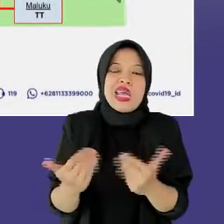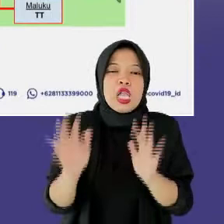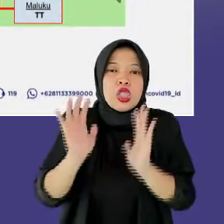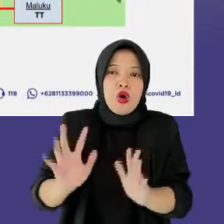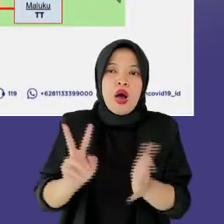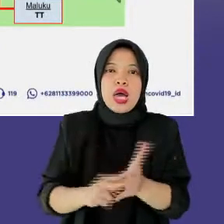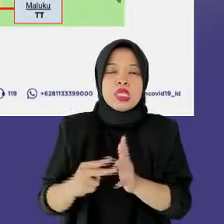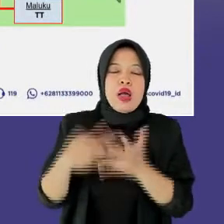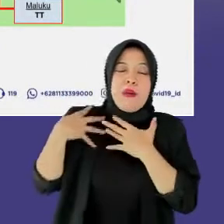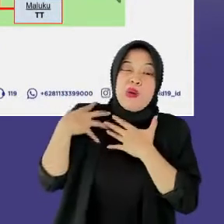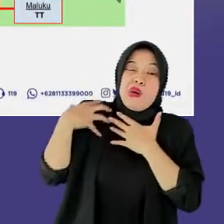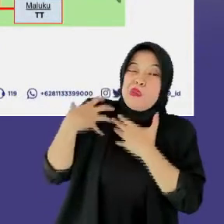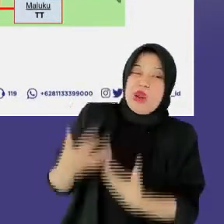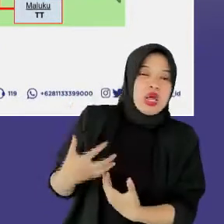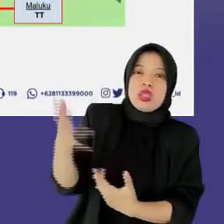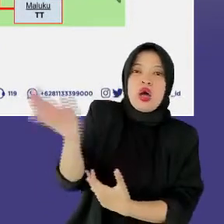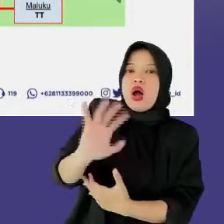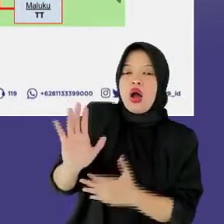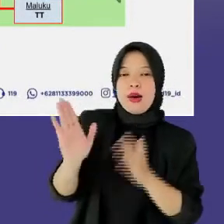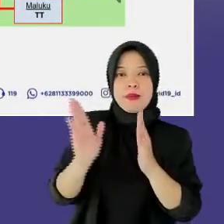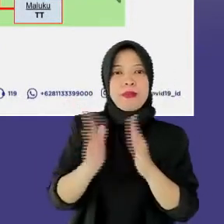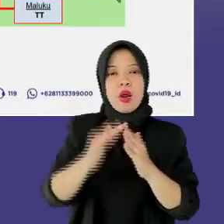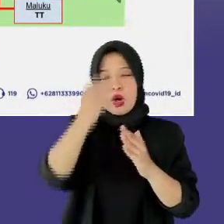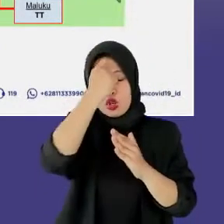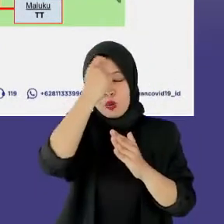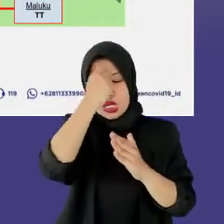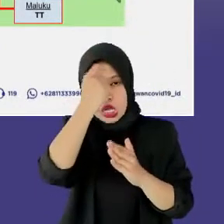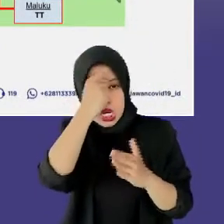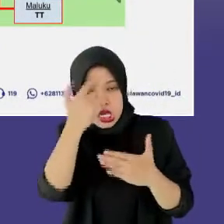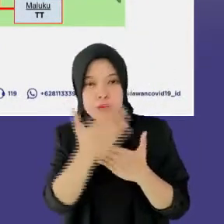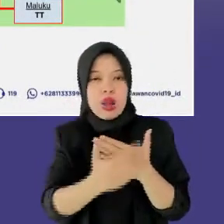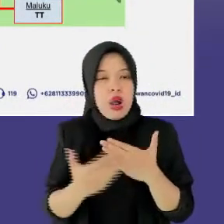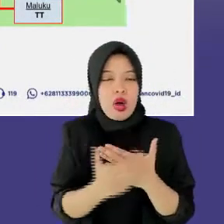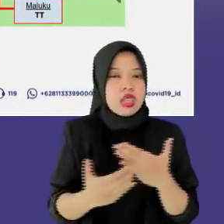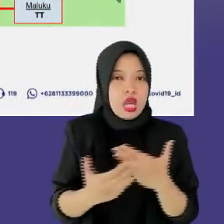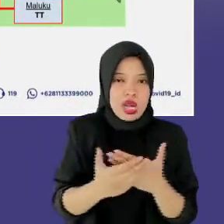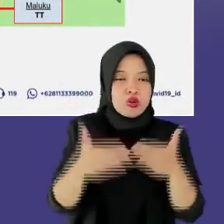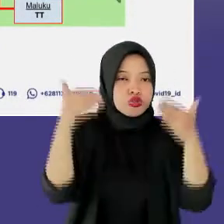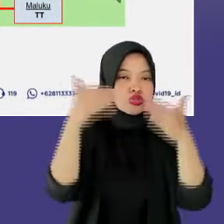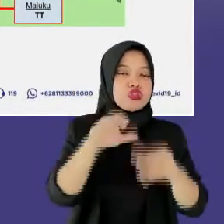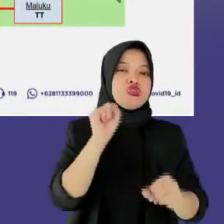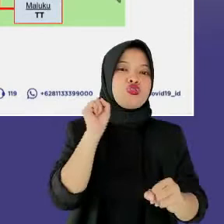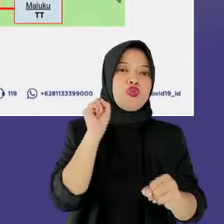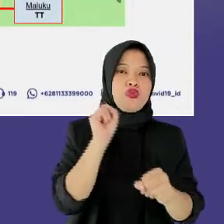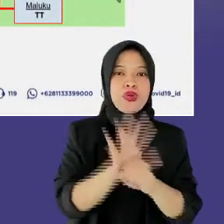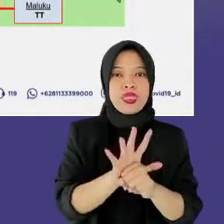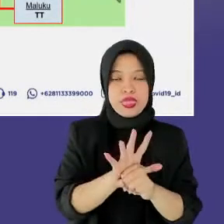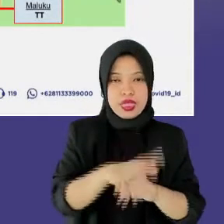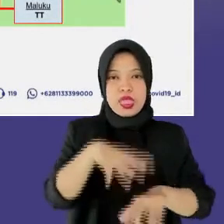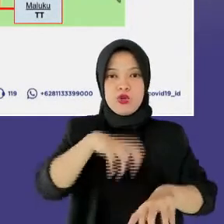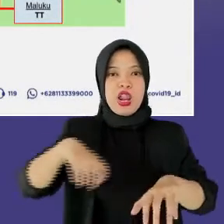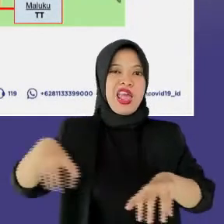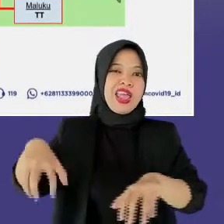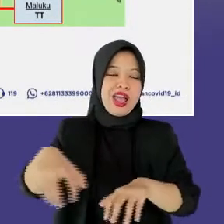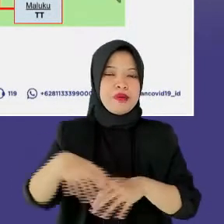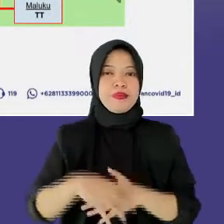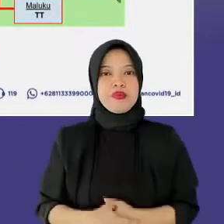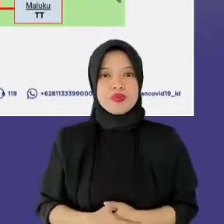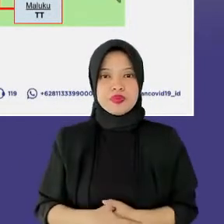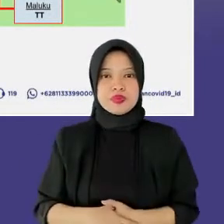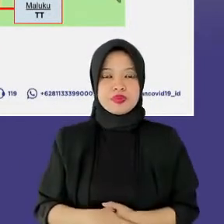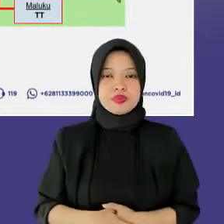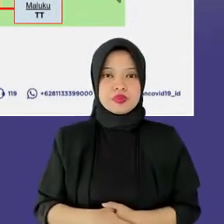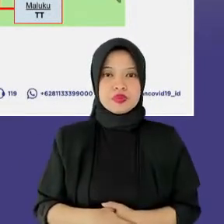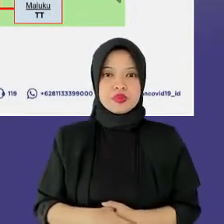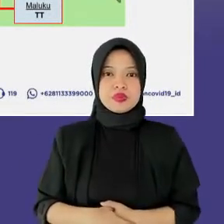harapan dapat mengurangi beban untuk perawatan dan penanganan di rumah sakit rujukan COVID-19 yang ada di wilayah mereka.